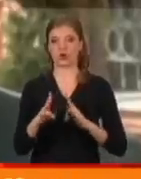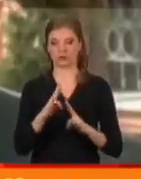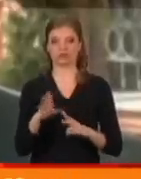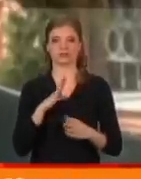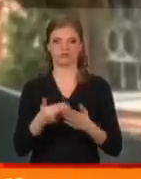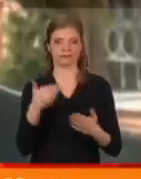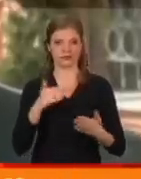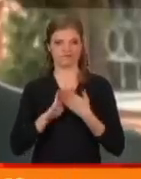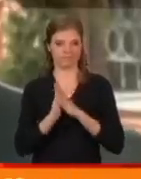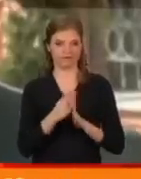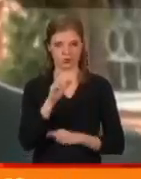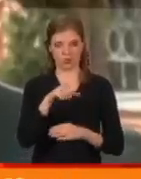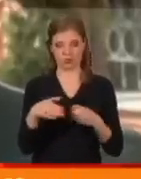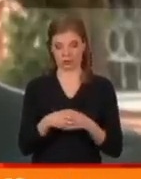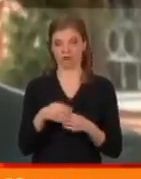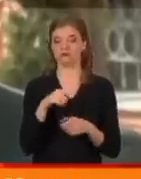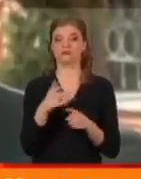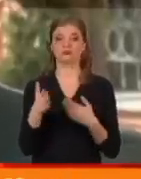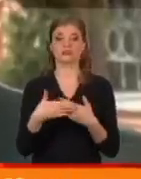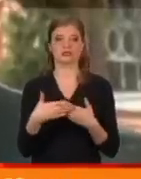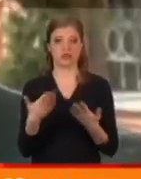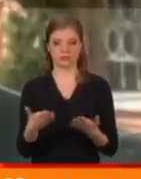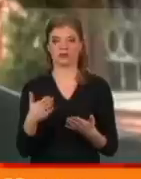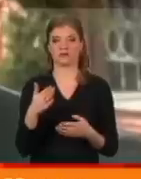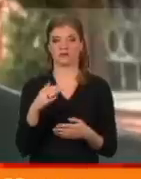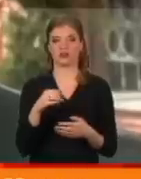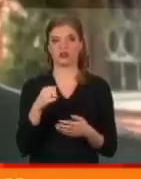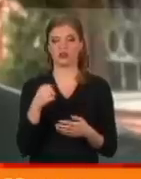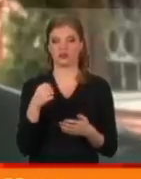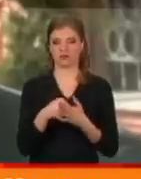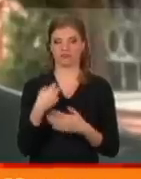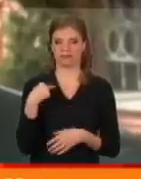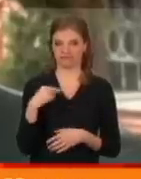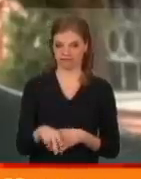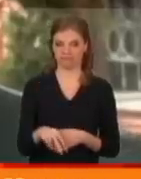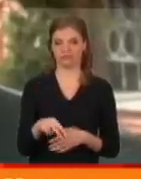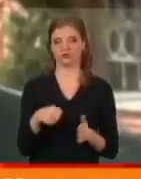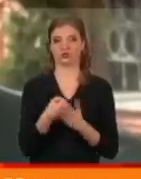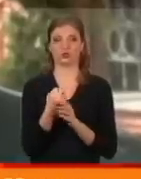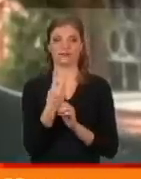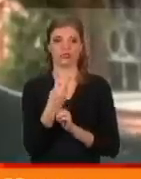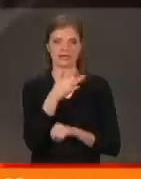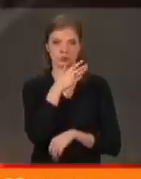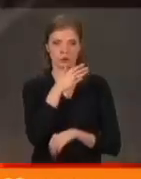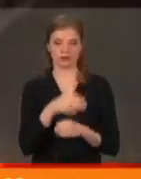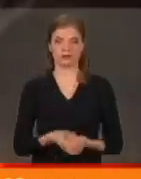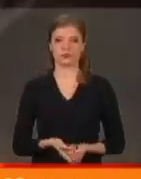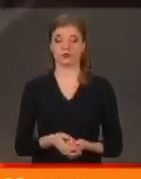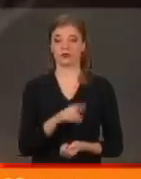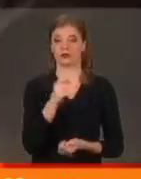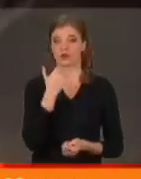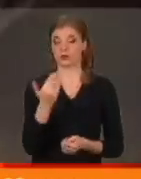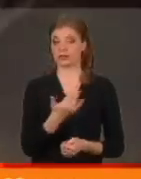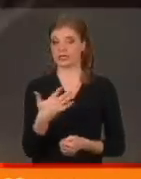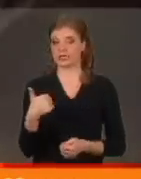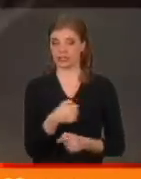змовою групою осіб. Санкція даної статті передбачає покарання у вигляді позбавлення волі строком до 12 років. За останні